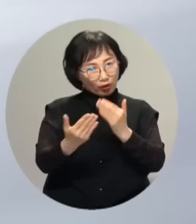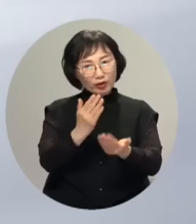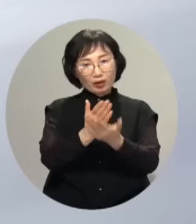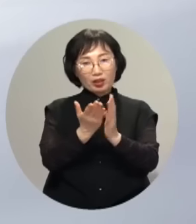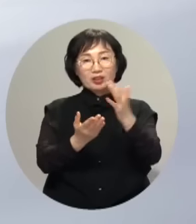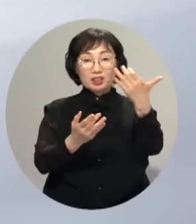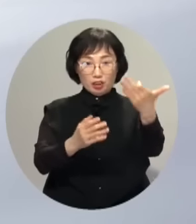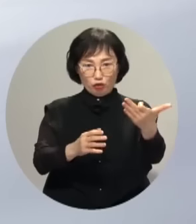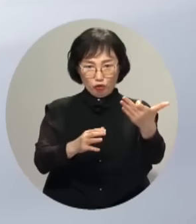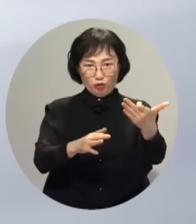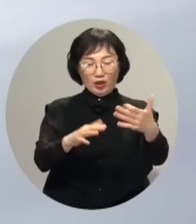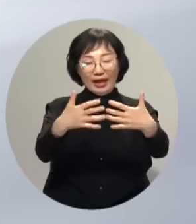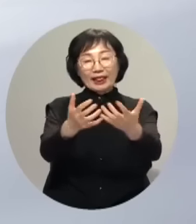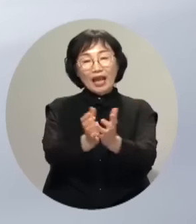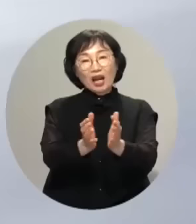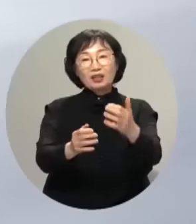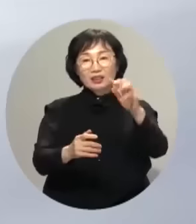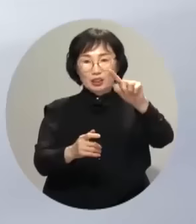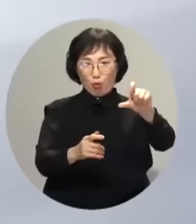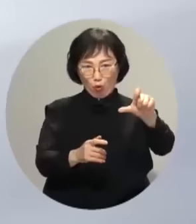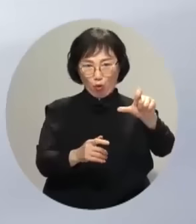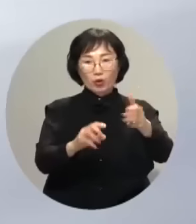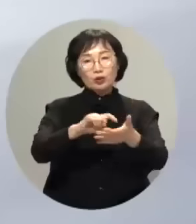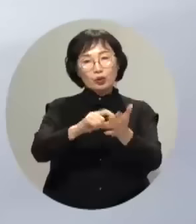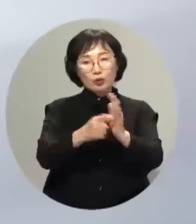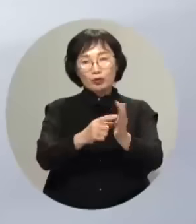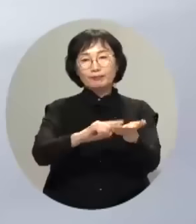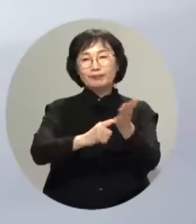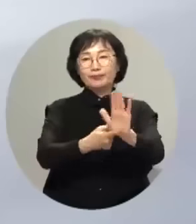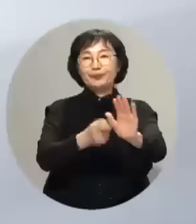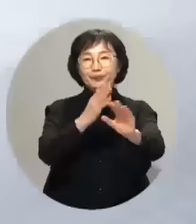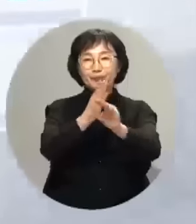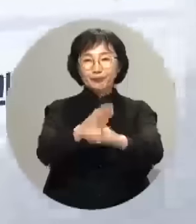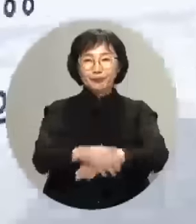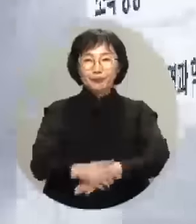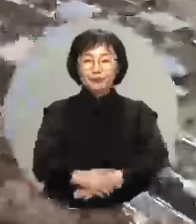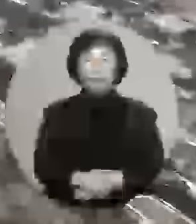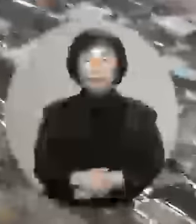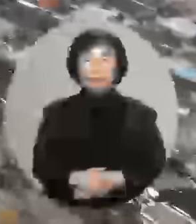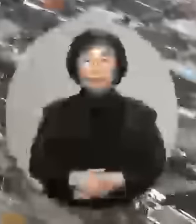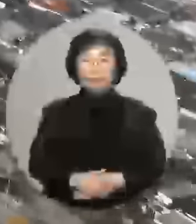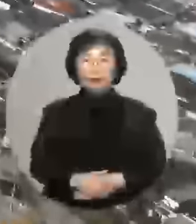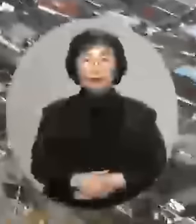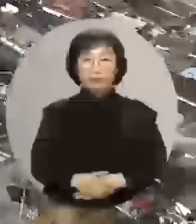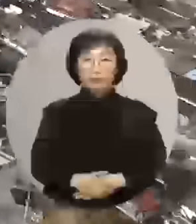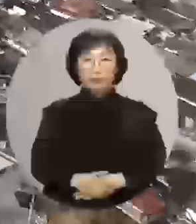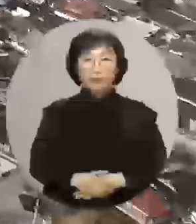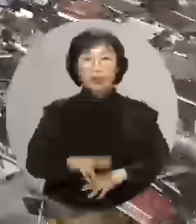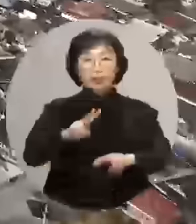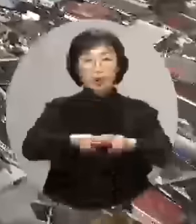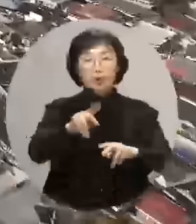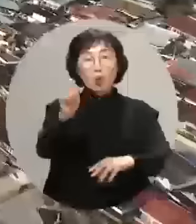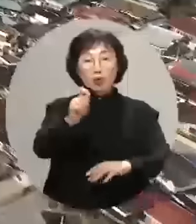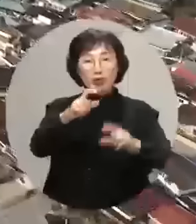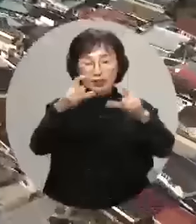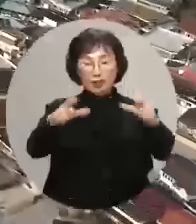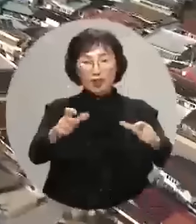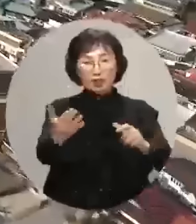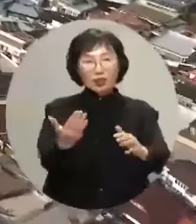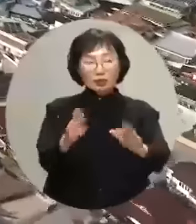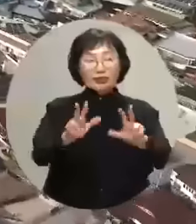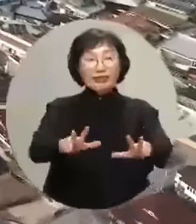15% 나타났습니다 MBC 뉴스 허연호 정읍 고창은 전현직